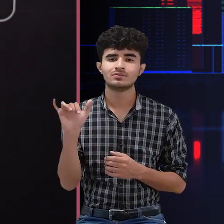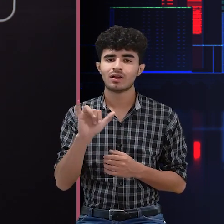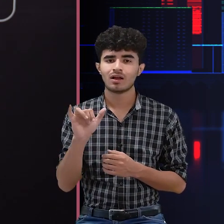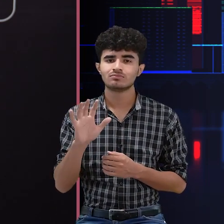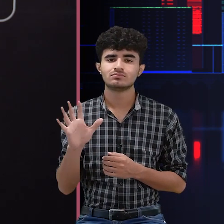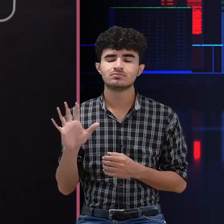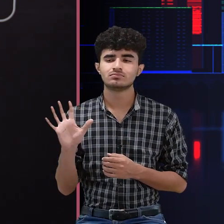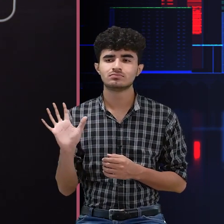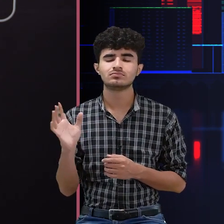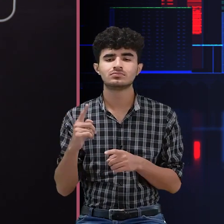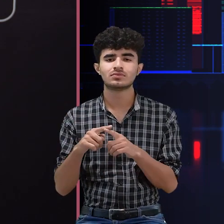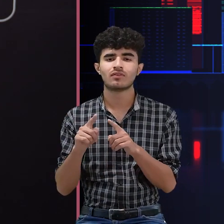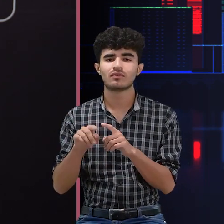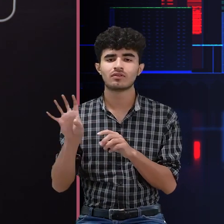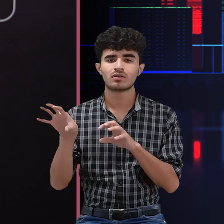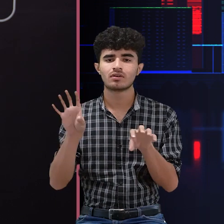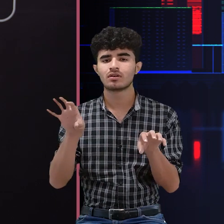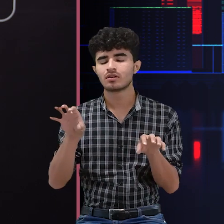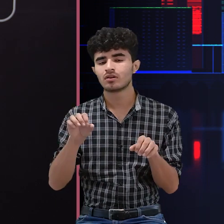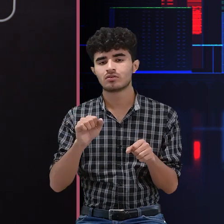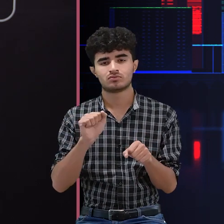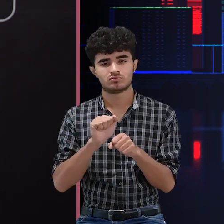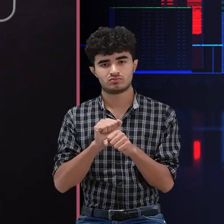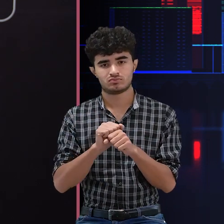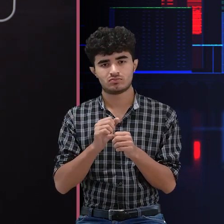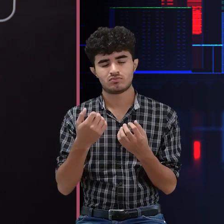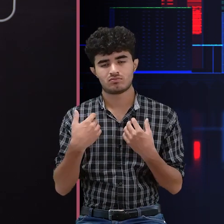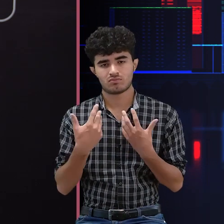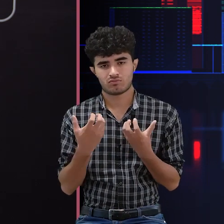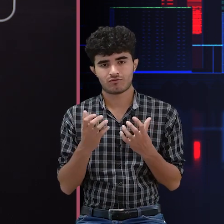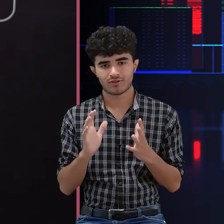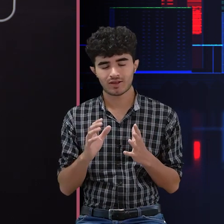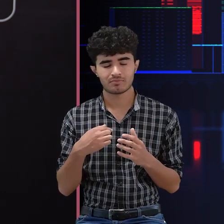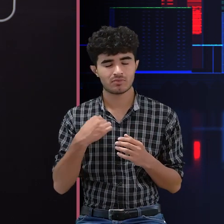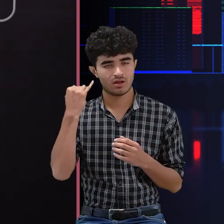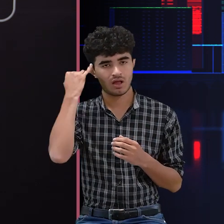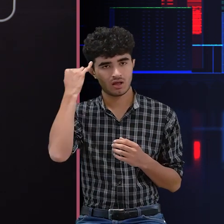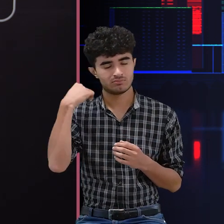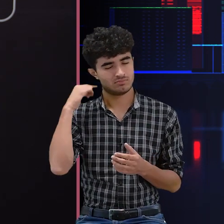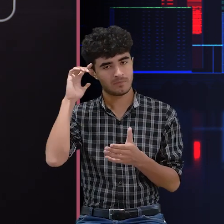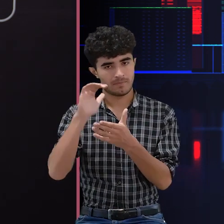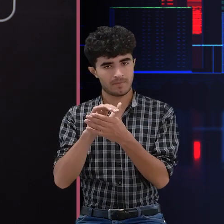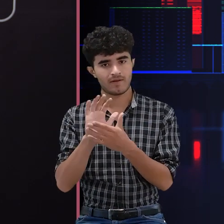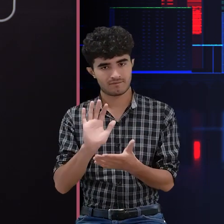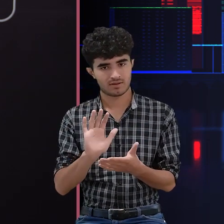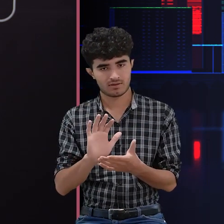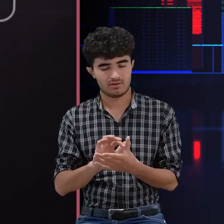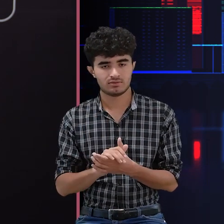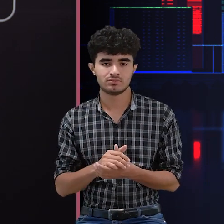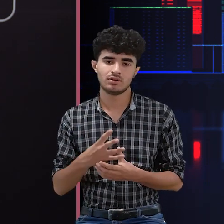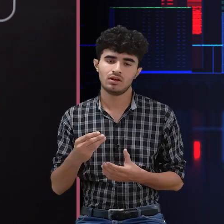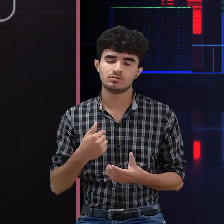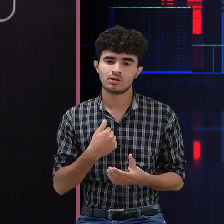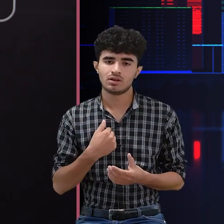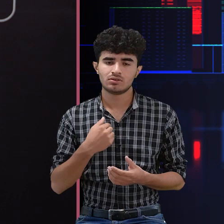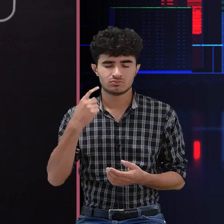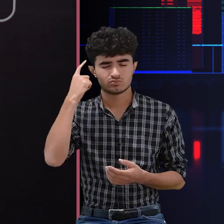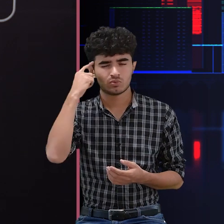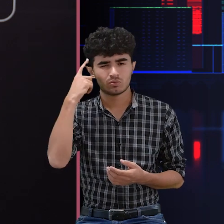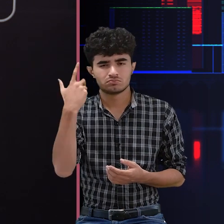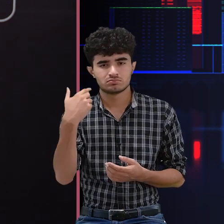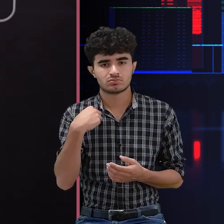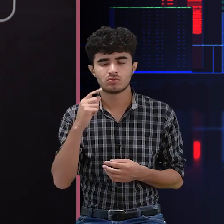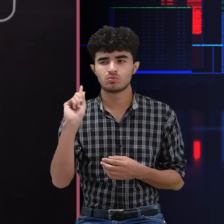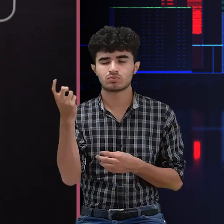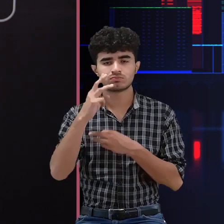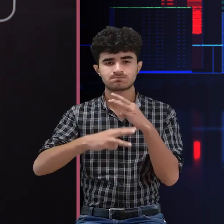وہ ایک بالکل ہی اور پیمانے کی ایک اور نوعیت کا کام ہے جس میں مجھے بہت یقین ہے، اور میں سمجھتی